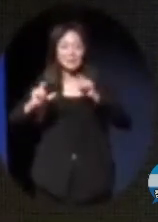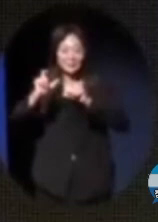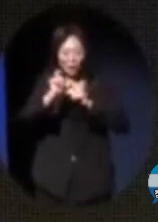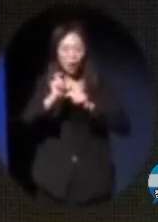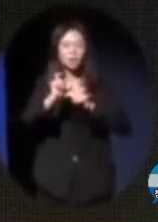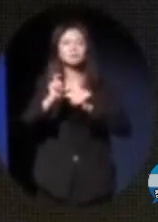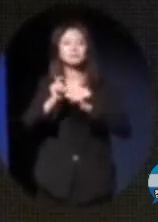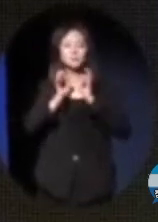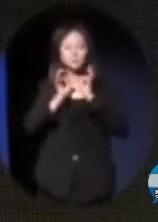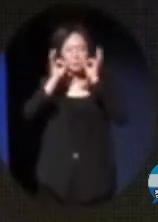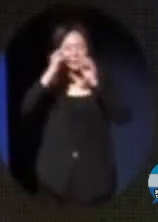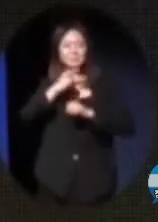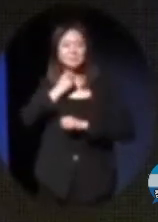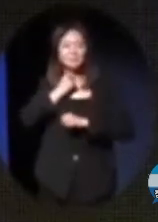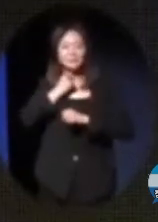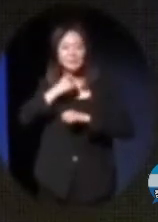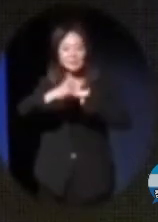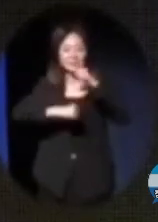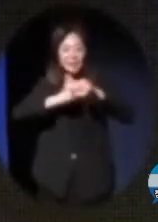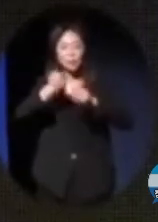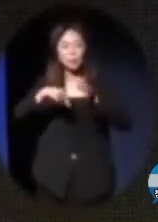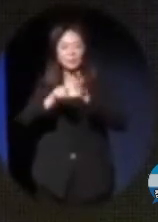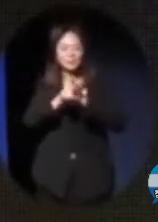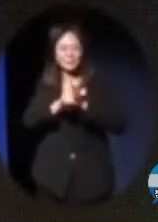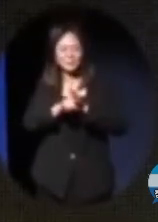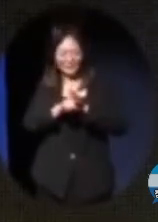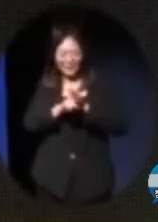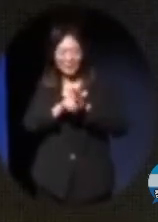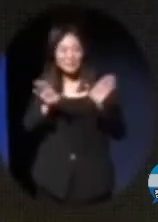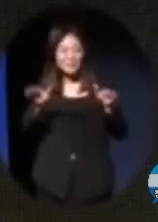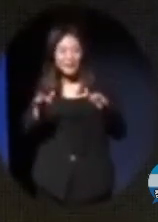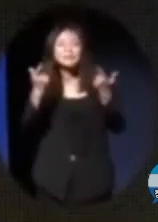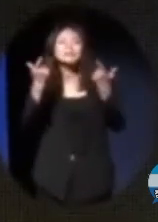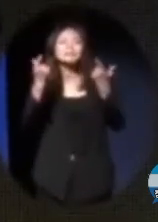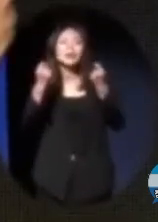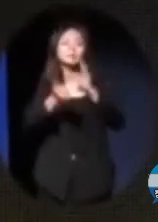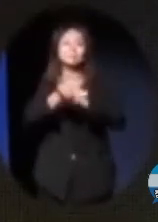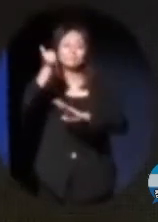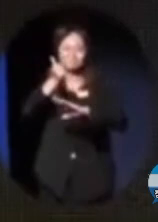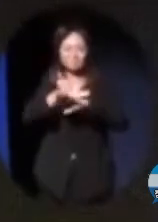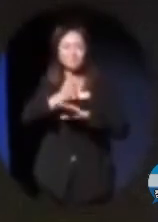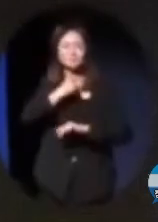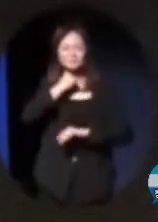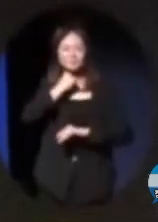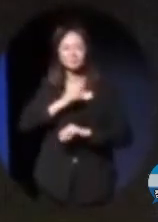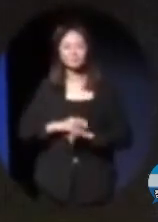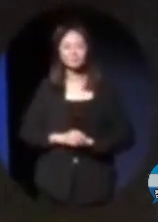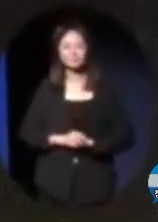내딛겠습니다. 자유의 날개로 훨훨 날아 꼭 승리하겠습니다.